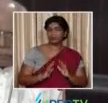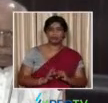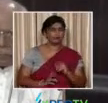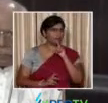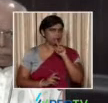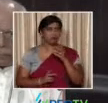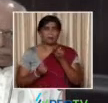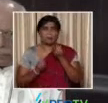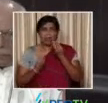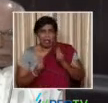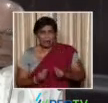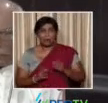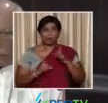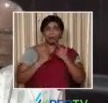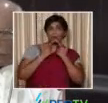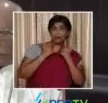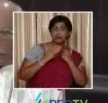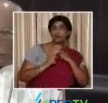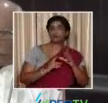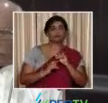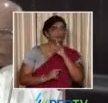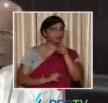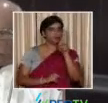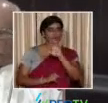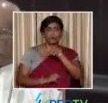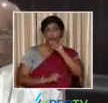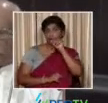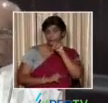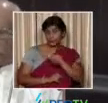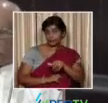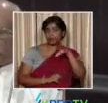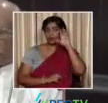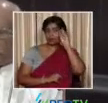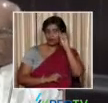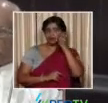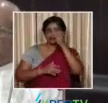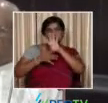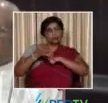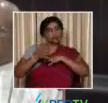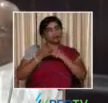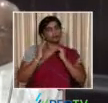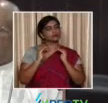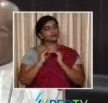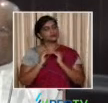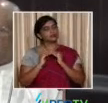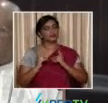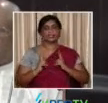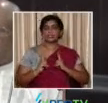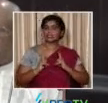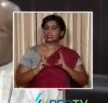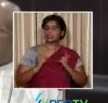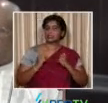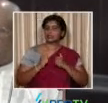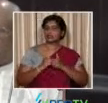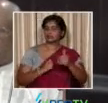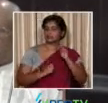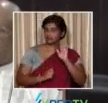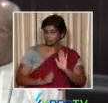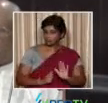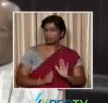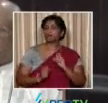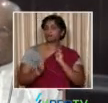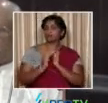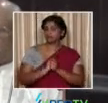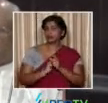බවත් සැබෑ අවබෝධයක් ඇත්ත අයවැය සමවගෙන ජීවිකාව හැඩගස්වා ගත යුතු බවත්